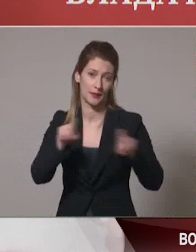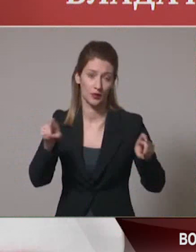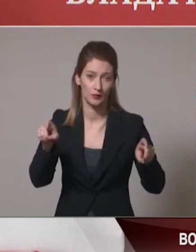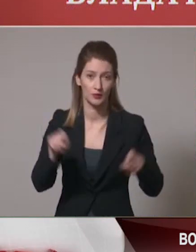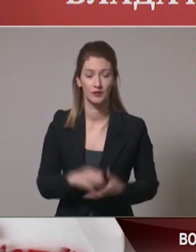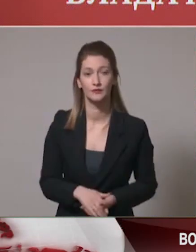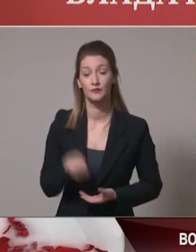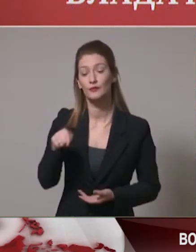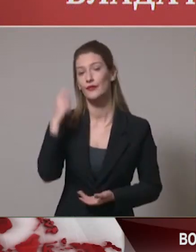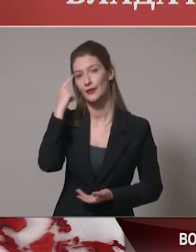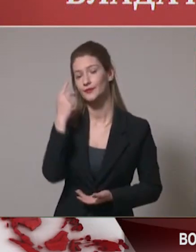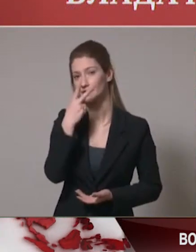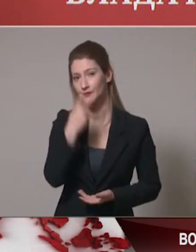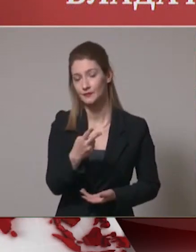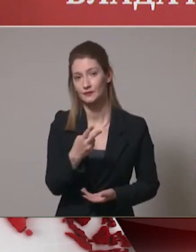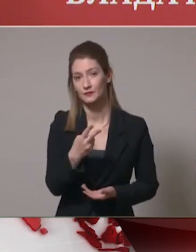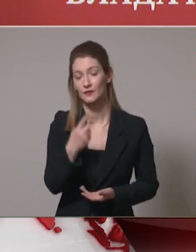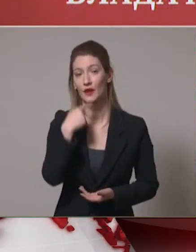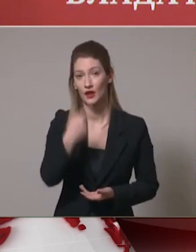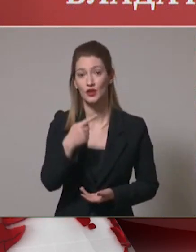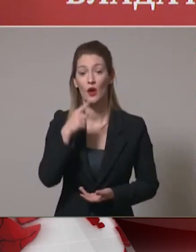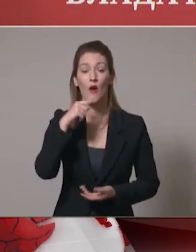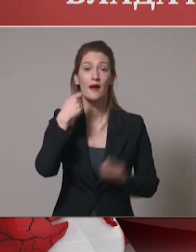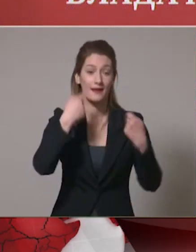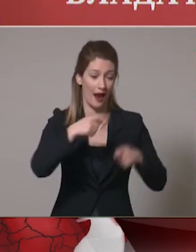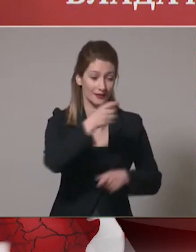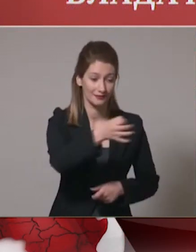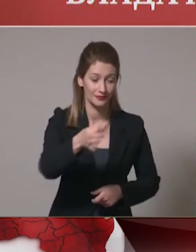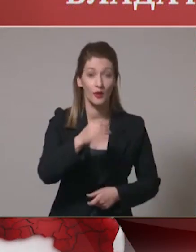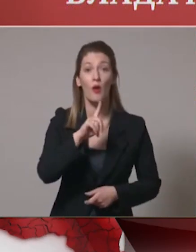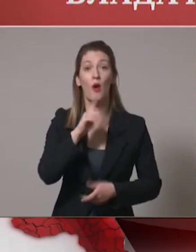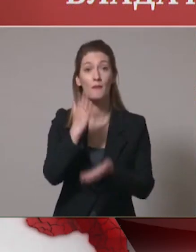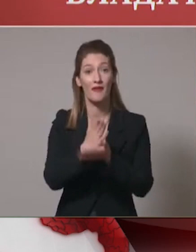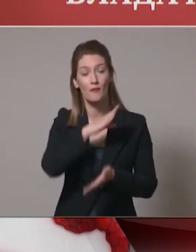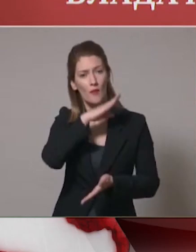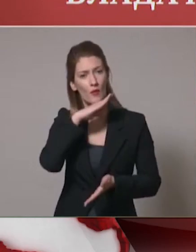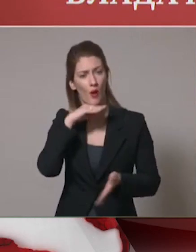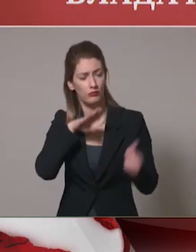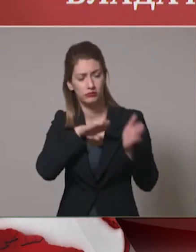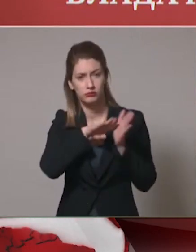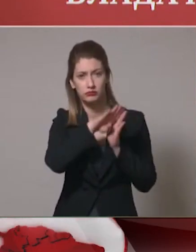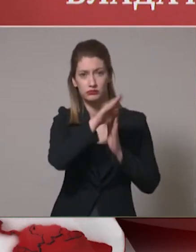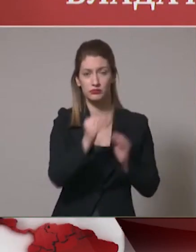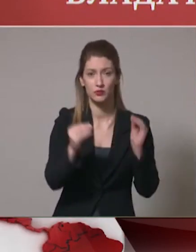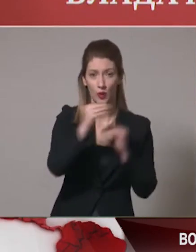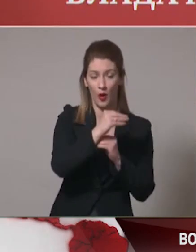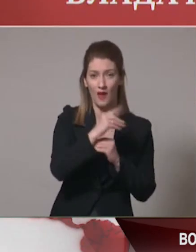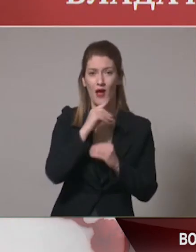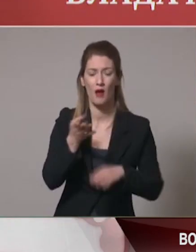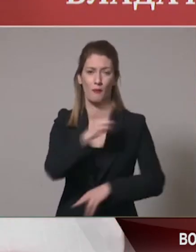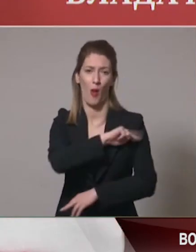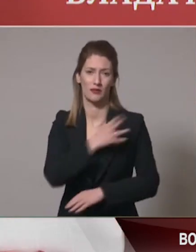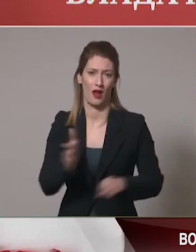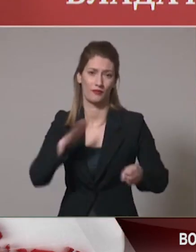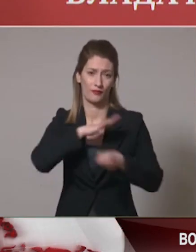час. Констатирано е дека оние градови кај што имаше значено зголемување на инциденцата со тоа оптеретување во болниците,